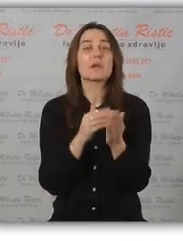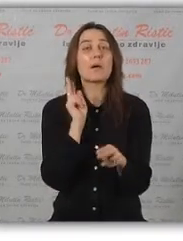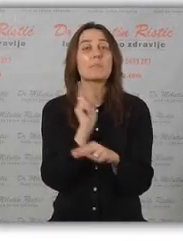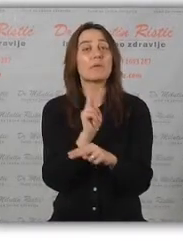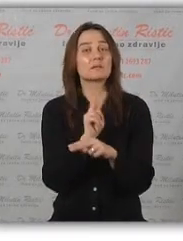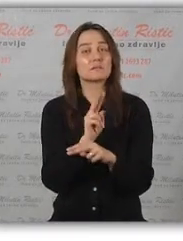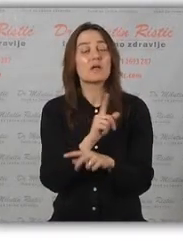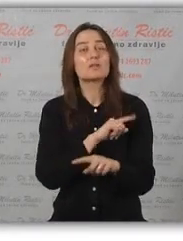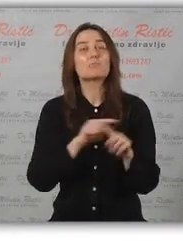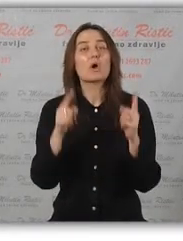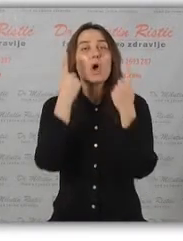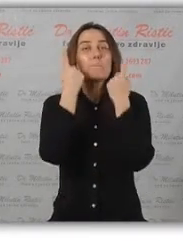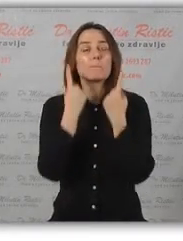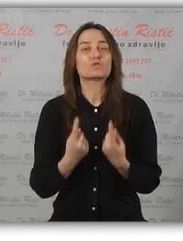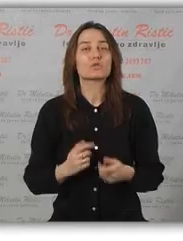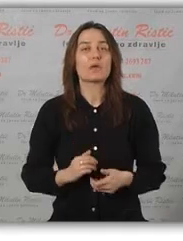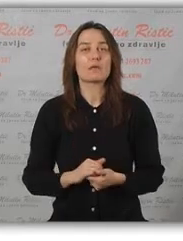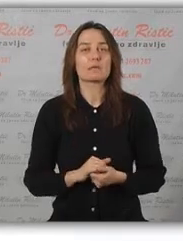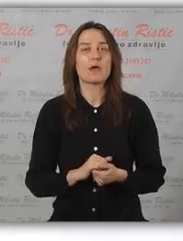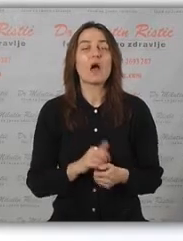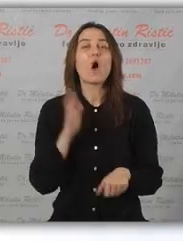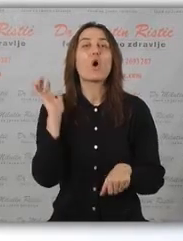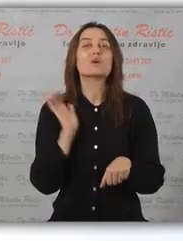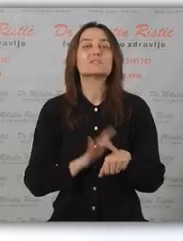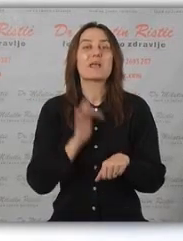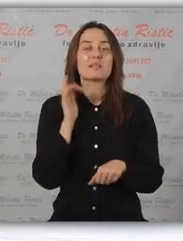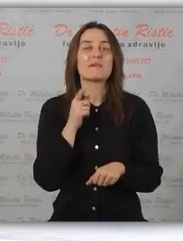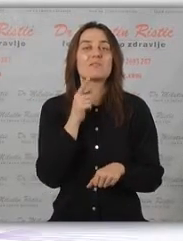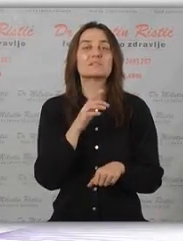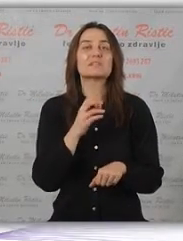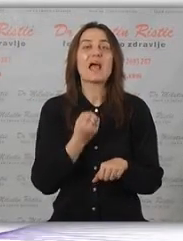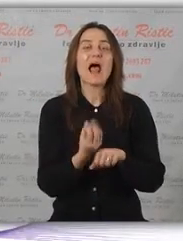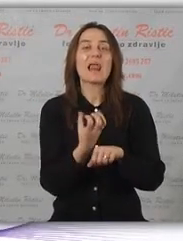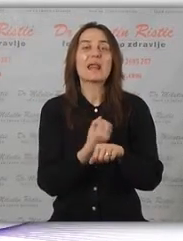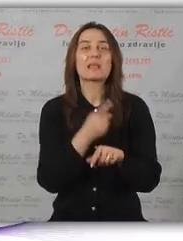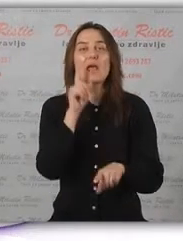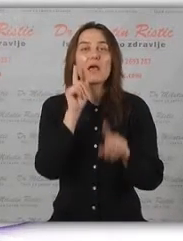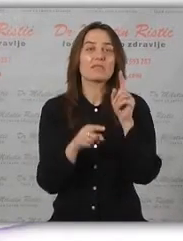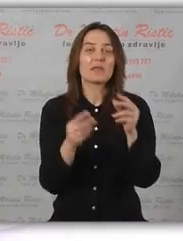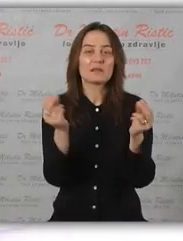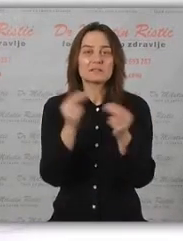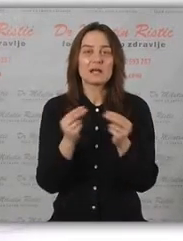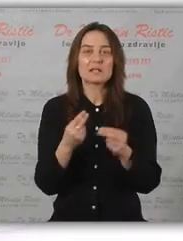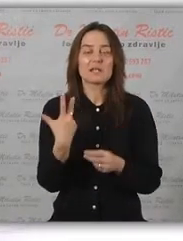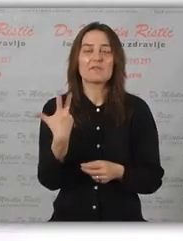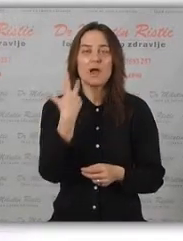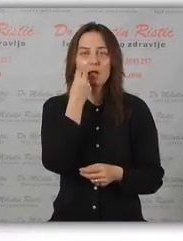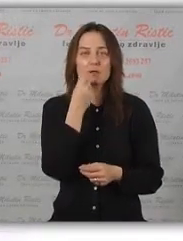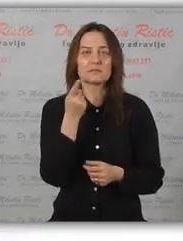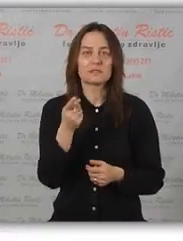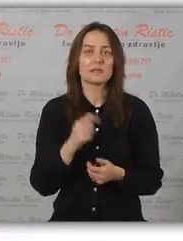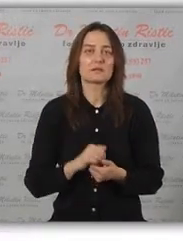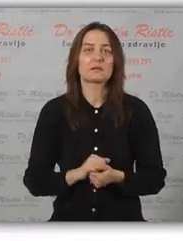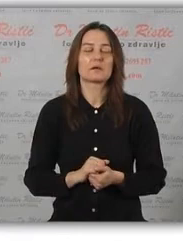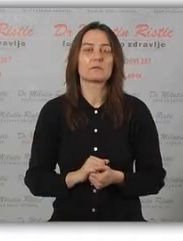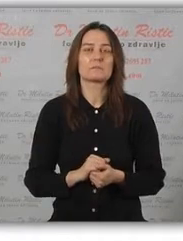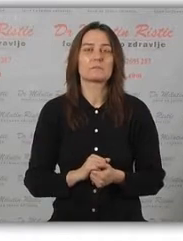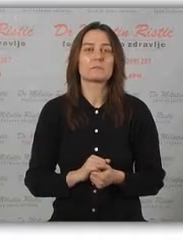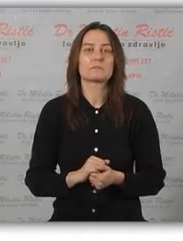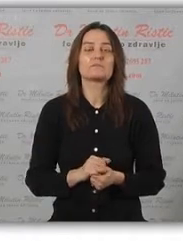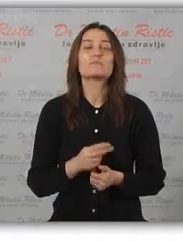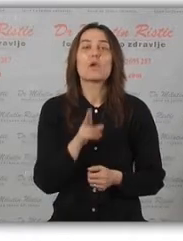situacijama treba biti obazriv zbog postojanja osetljivosti, odnosno alergije na pojedine komponente iz anestetičkog